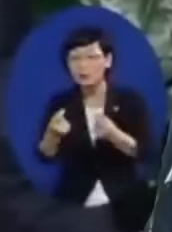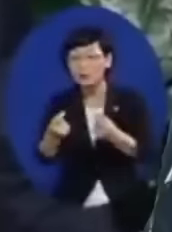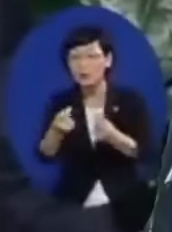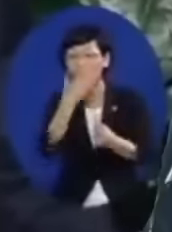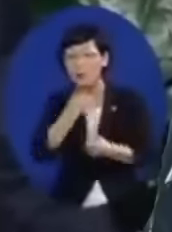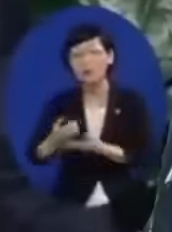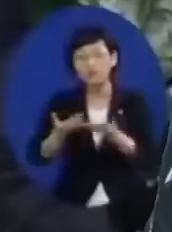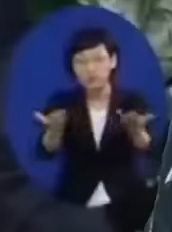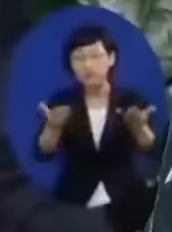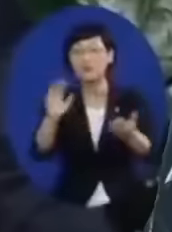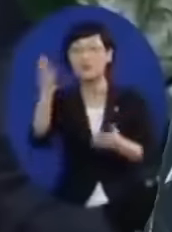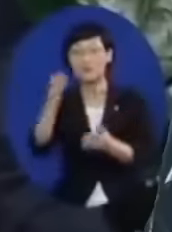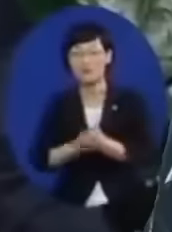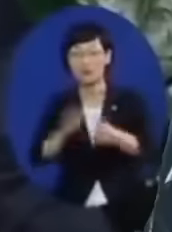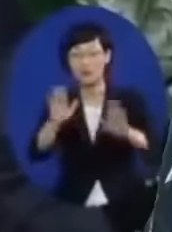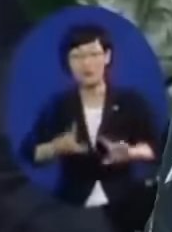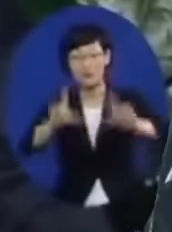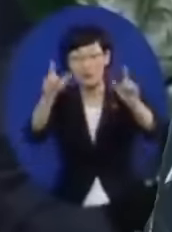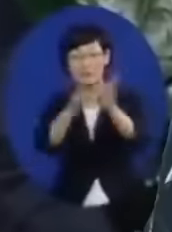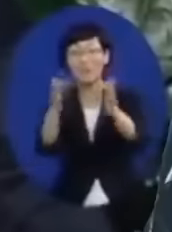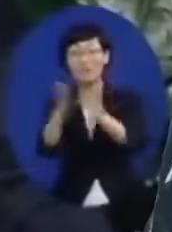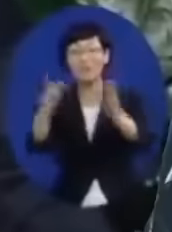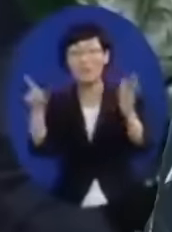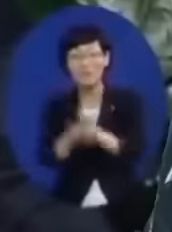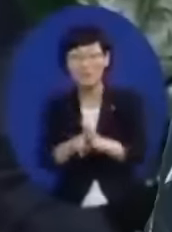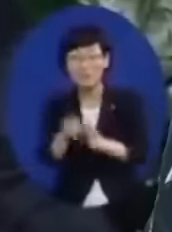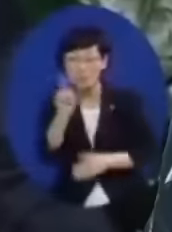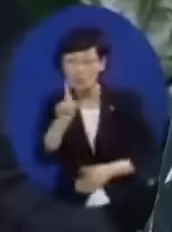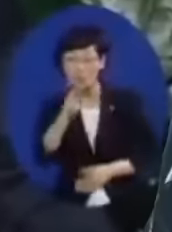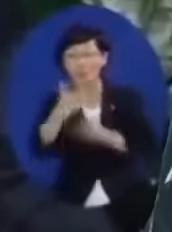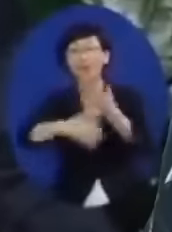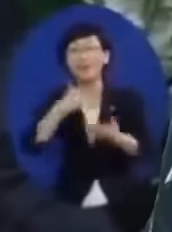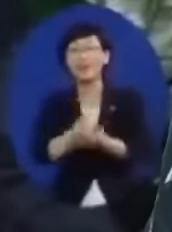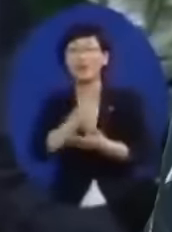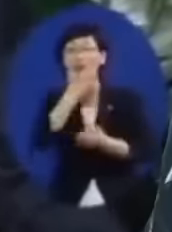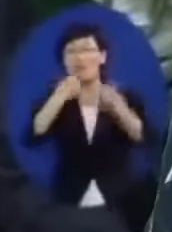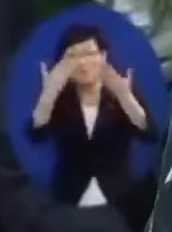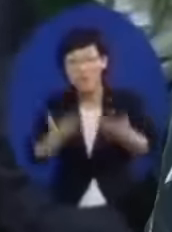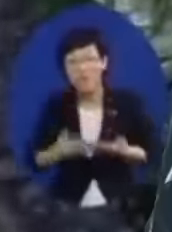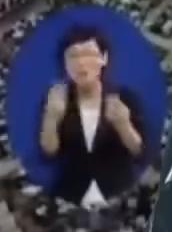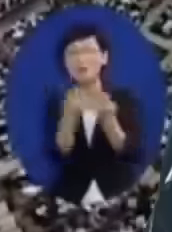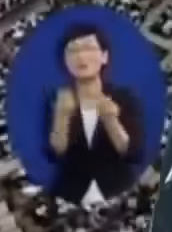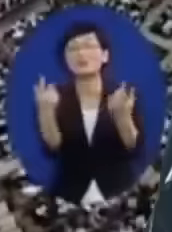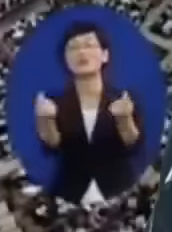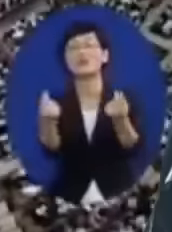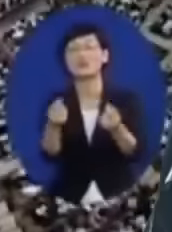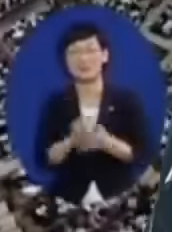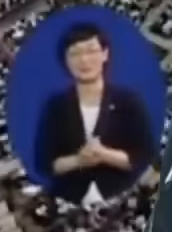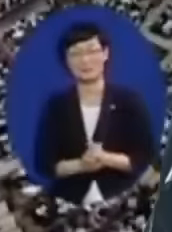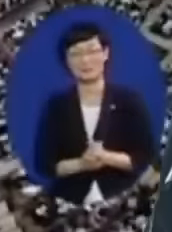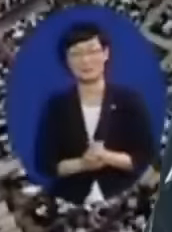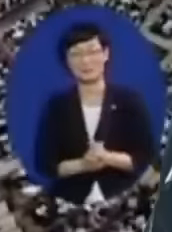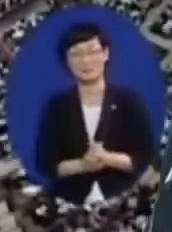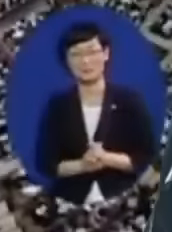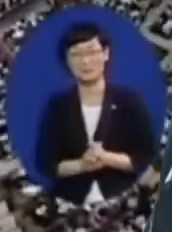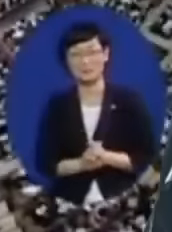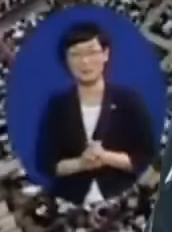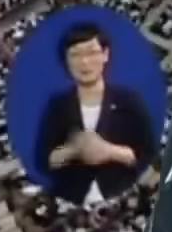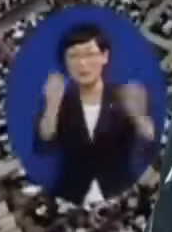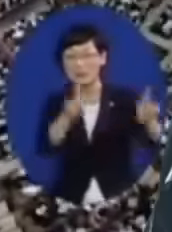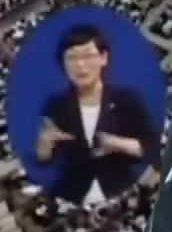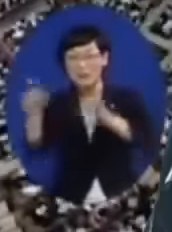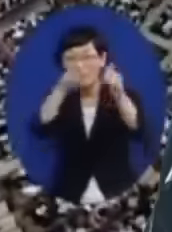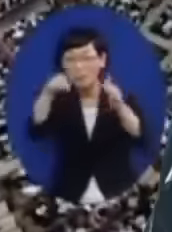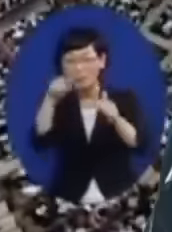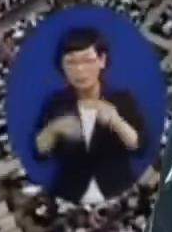것입니다. 오늘날 예수 믿는 것은 하나님의 복을 받는 길인 것입니다. 삶 가운데